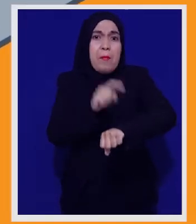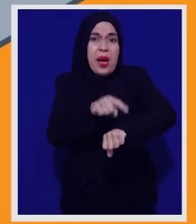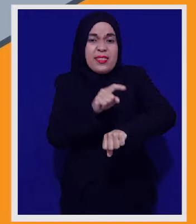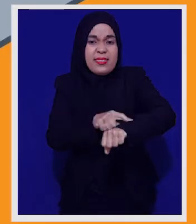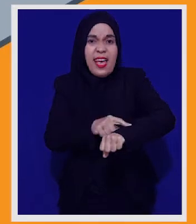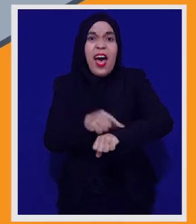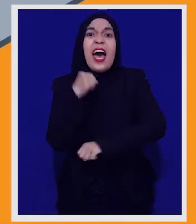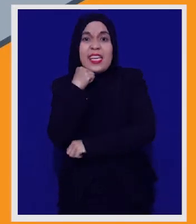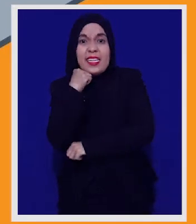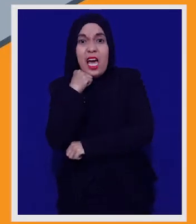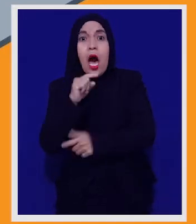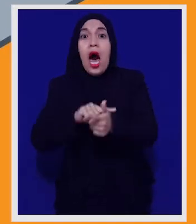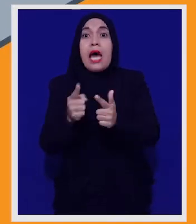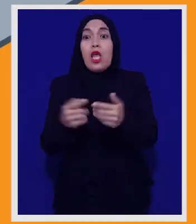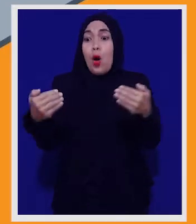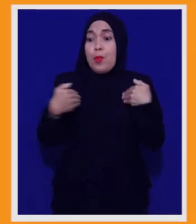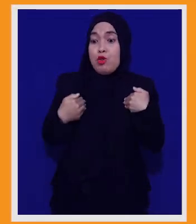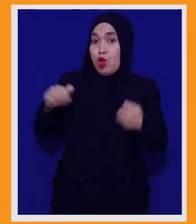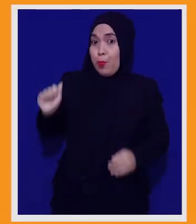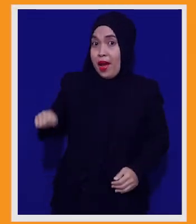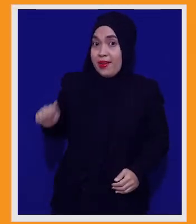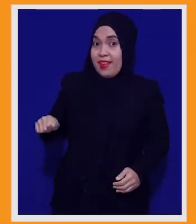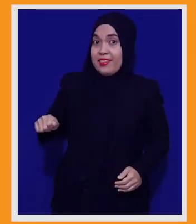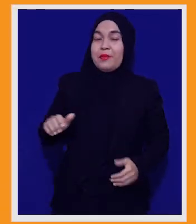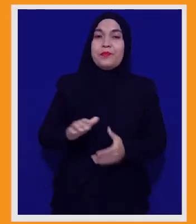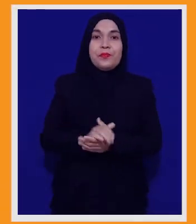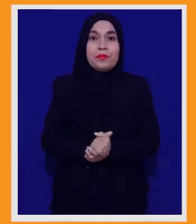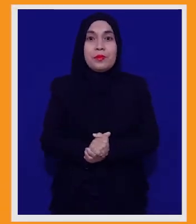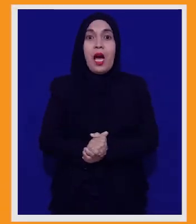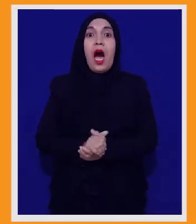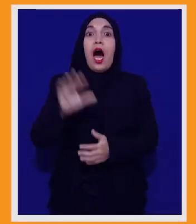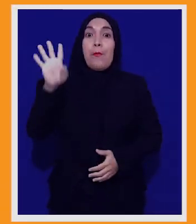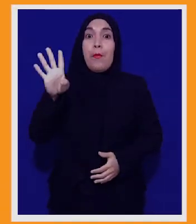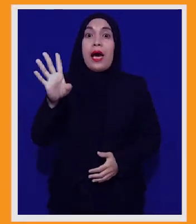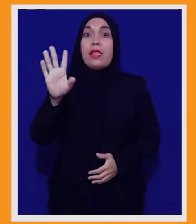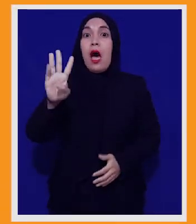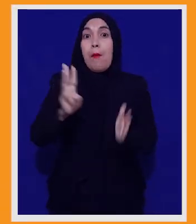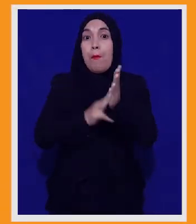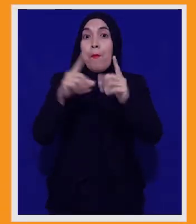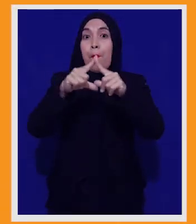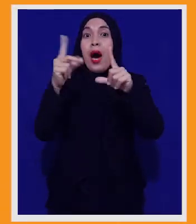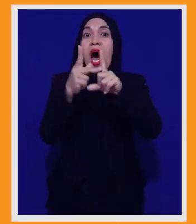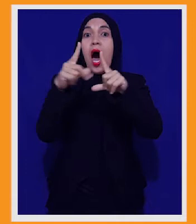nang diputuskan oleh pengadilan. 4. Mahar nang tahutang.